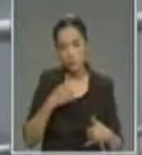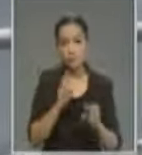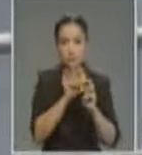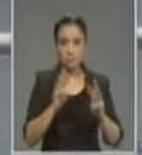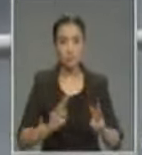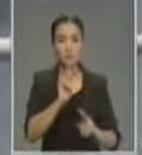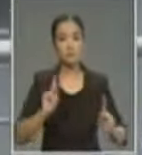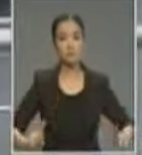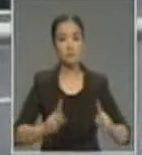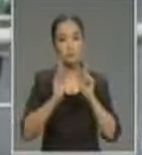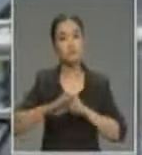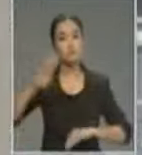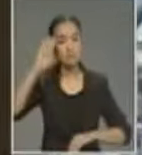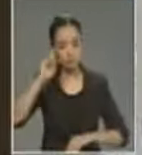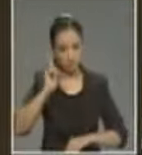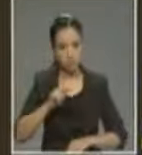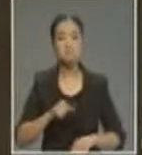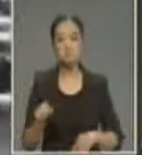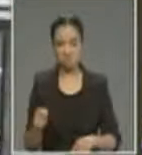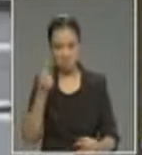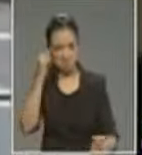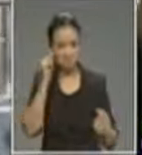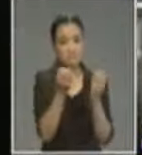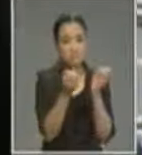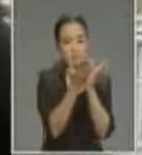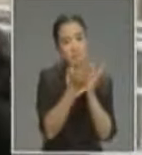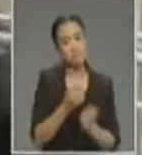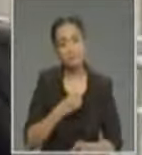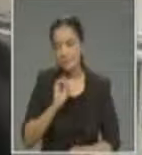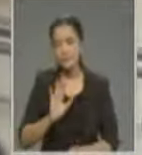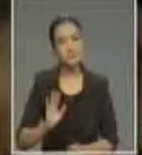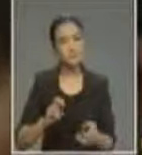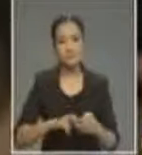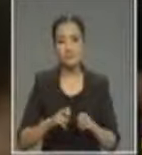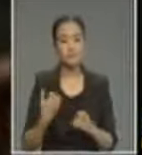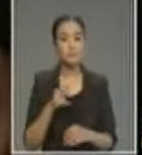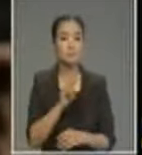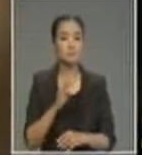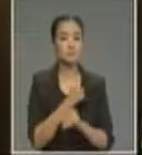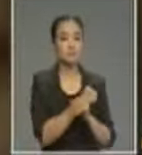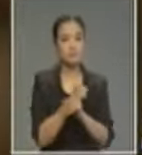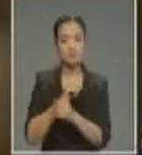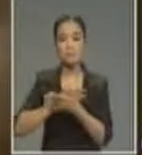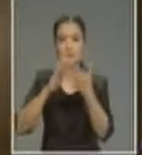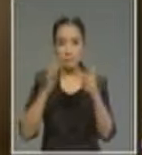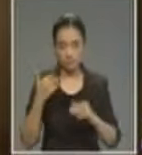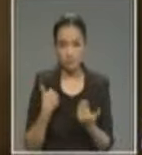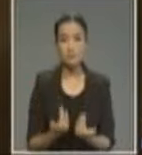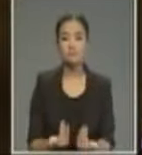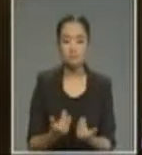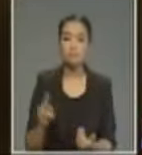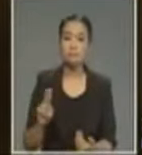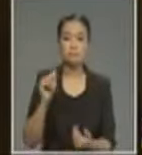ไซต์ของกระทรวงกลาโหมนั้นก็เป็นหนึ่งในเป้าของการโจมตีก็บอกว่าไม่น่าจะมีปัญหาอะไรค่ะเพราะว่ามีระบบในการป้องกันอยู่แล้วตอนนี้ยังใช้ง